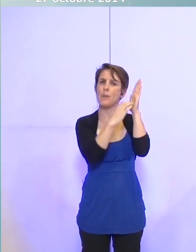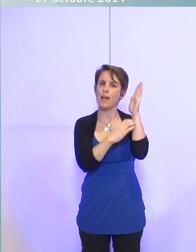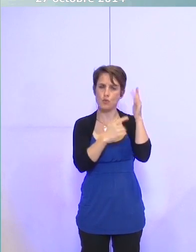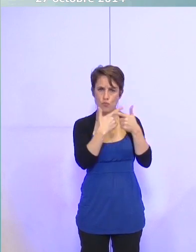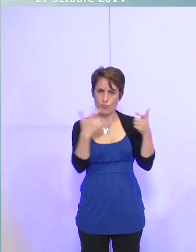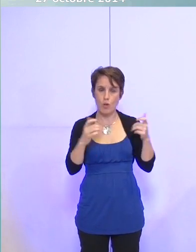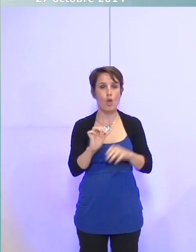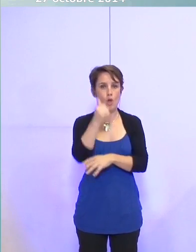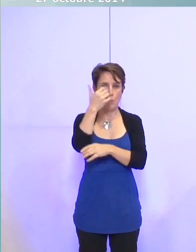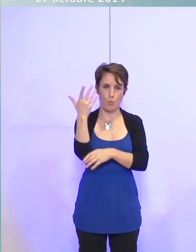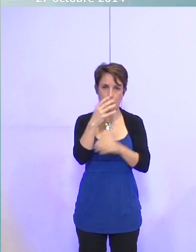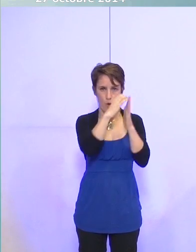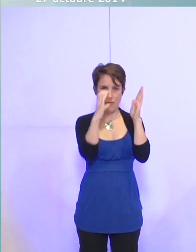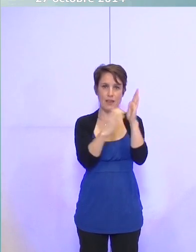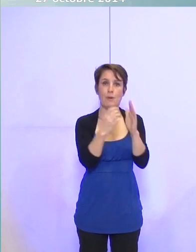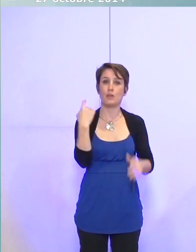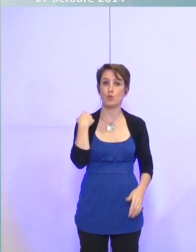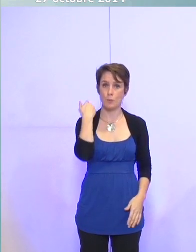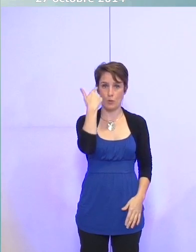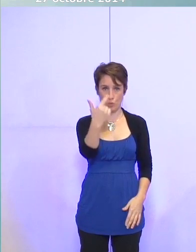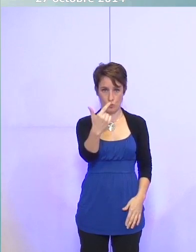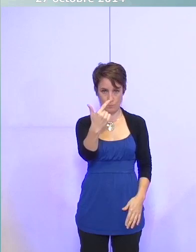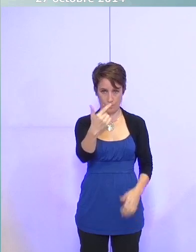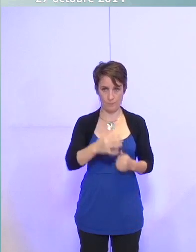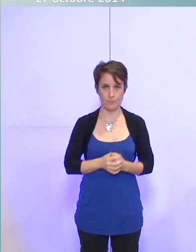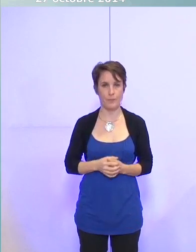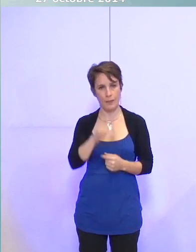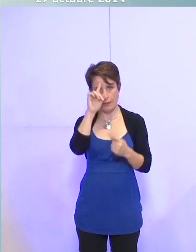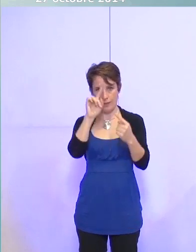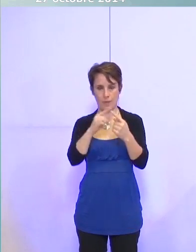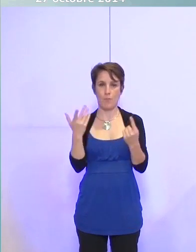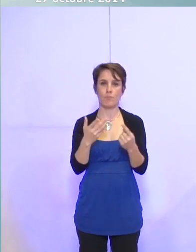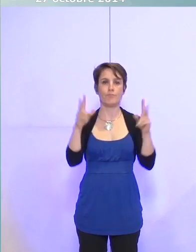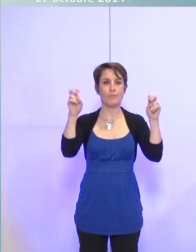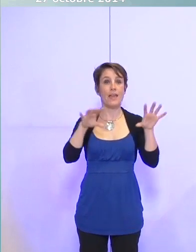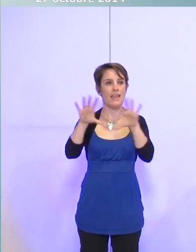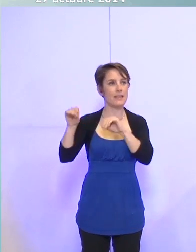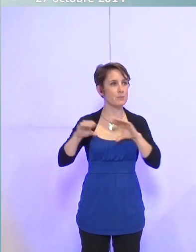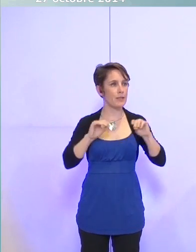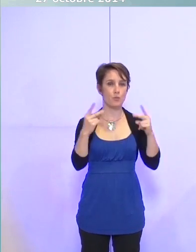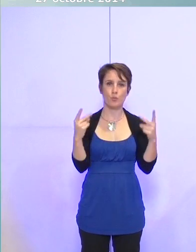commençons par la délibération numéro 2 sur l'espace public.